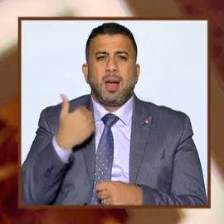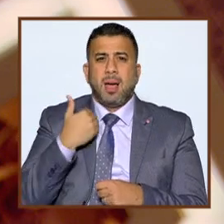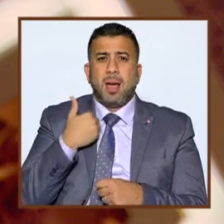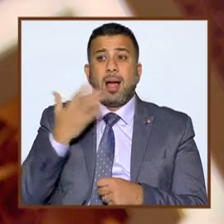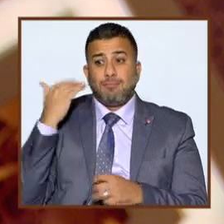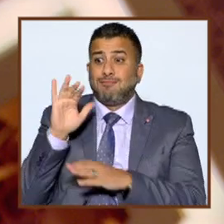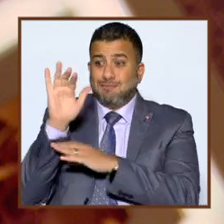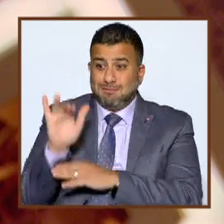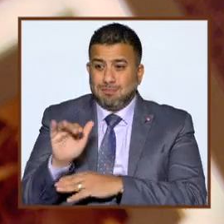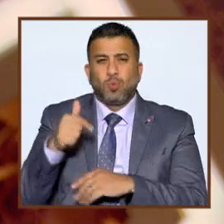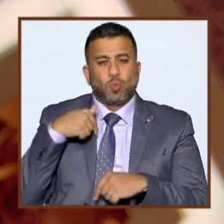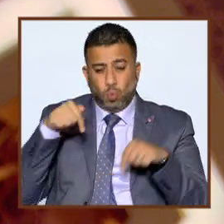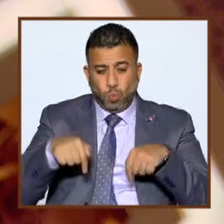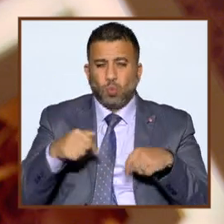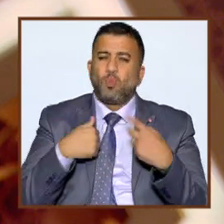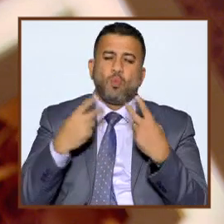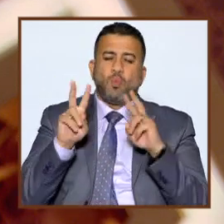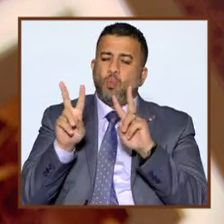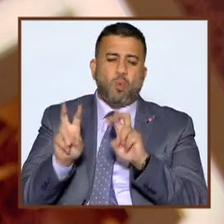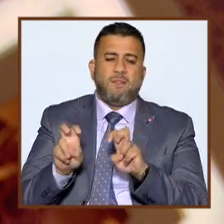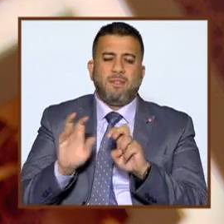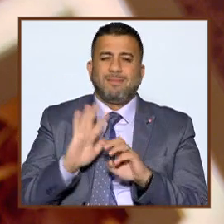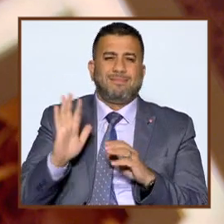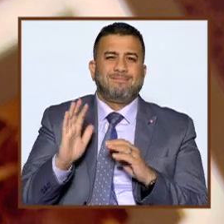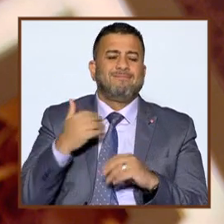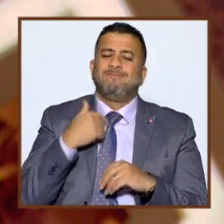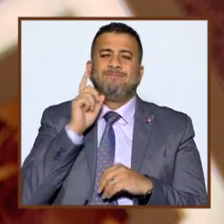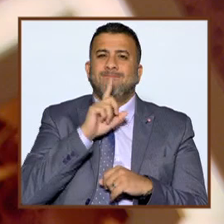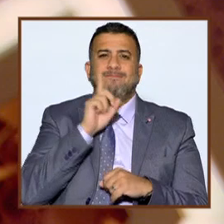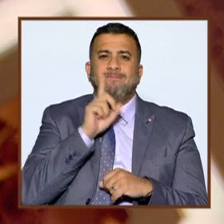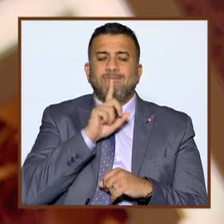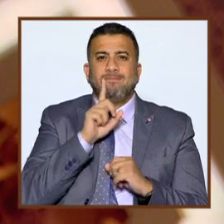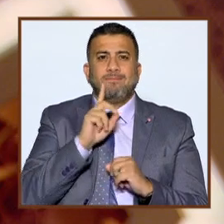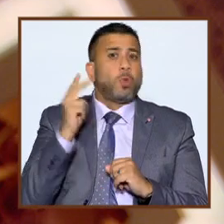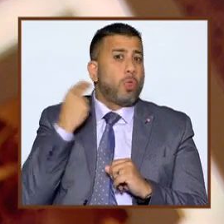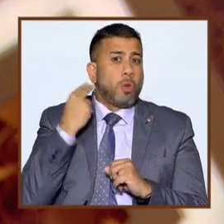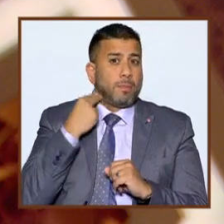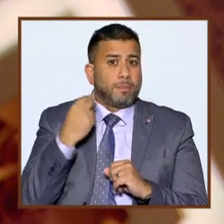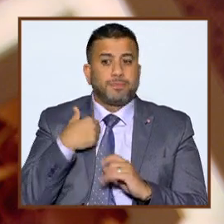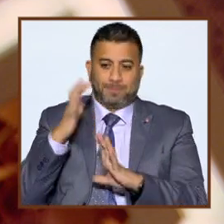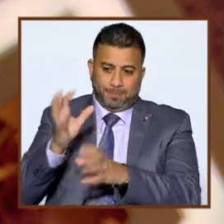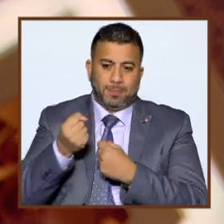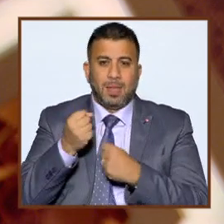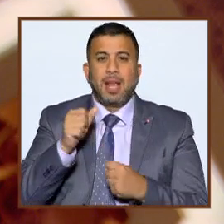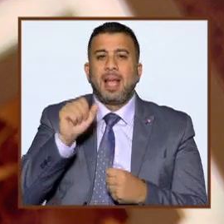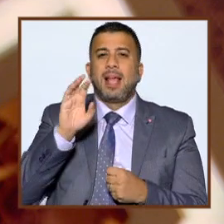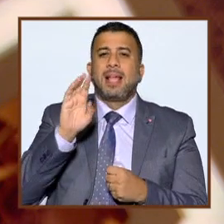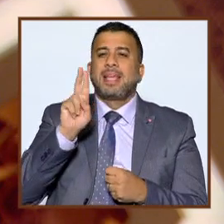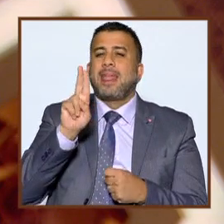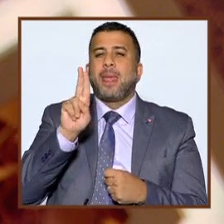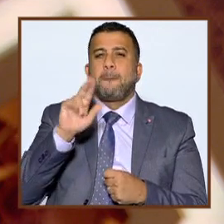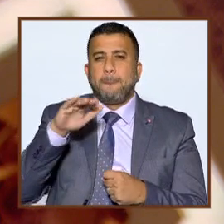أن أوقف الكفالة، ما حكم ذلك؟ أختي حمدة من السعودية بارك الله فيك، بالنسبة لكفالة الأيتام من